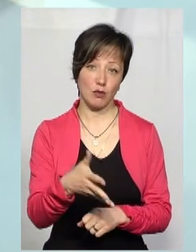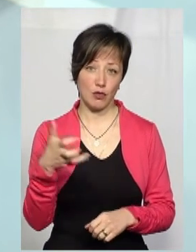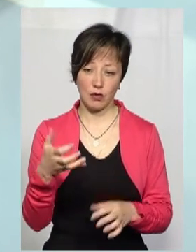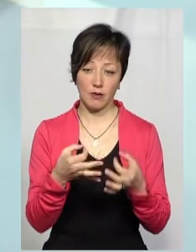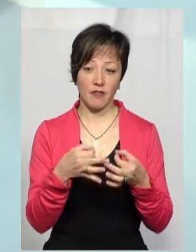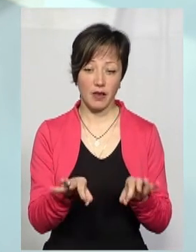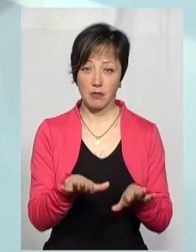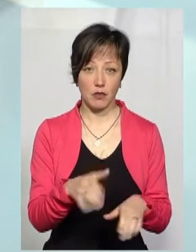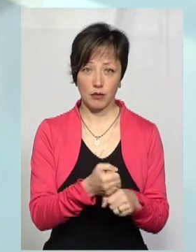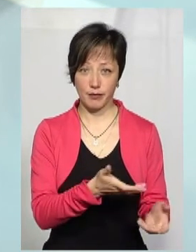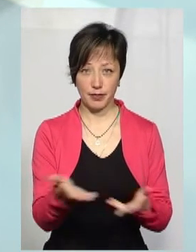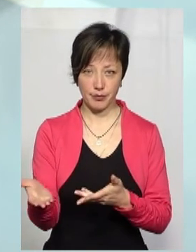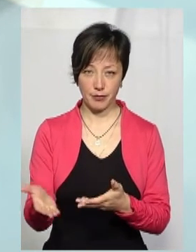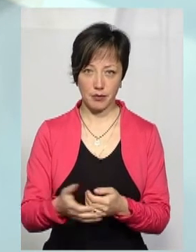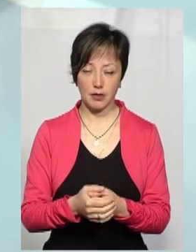вакансій.